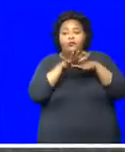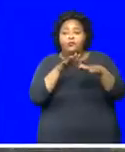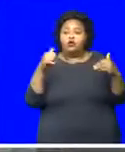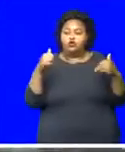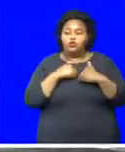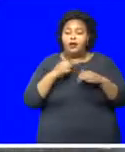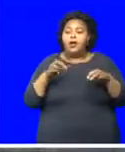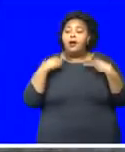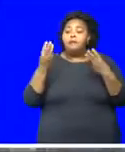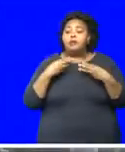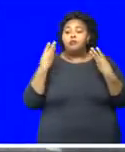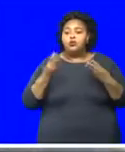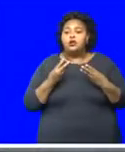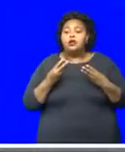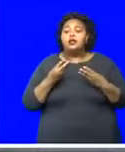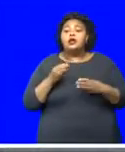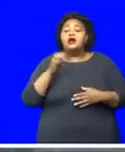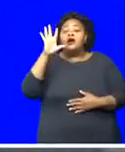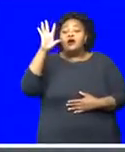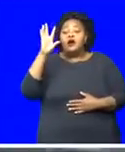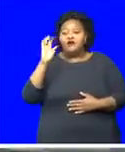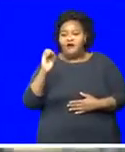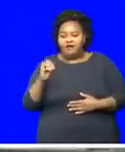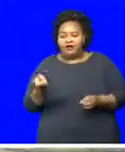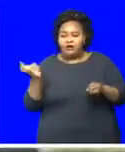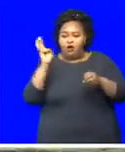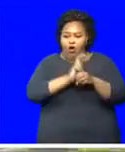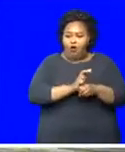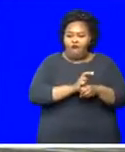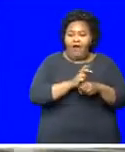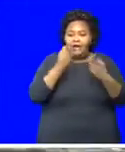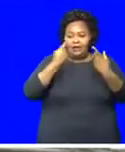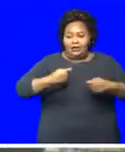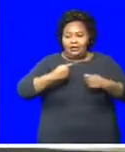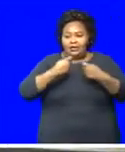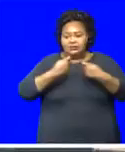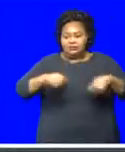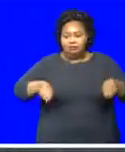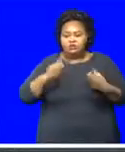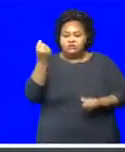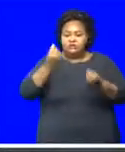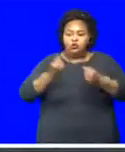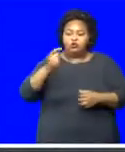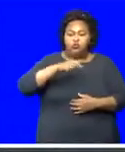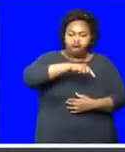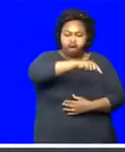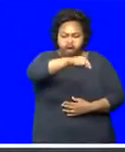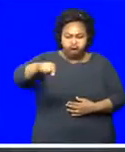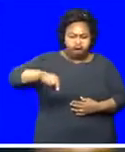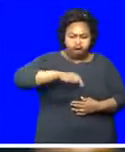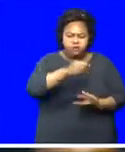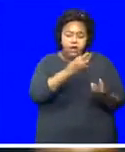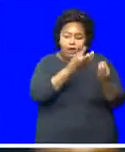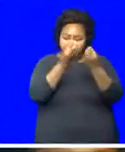ngetulu kwemakhulu lasihlanu. Lobikele umsakade Eswatini TV temidlalo ngilinda Dlamini eRiders Ranch